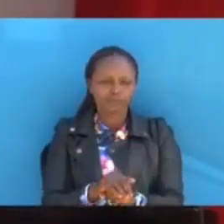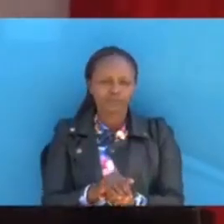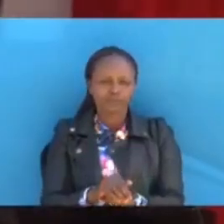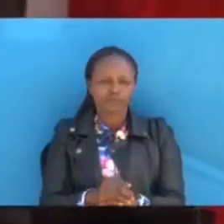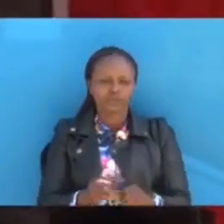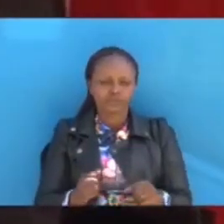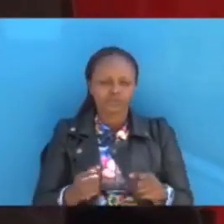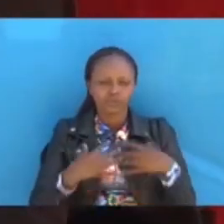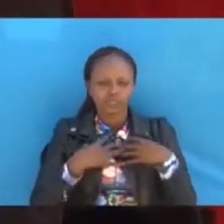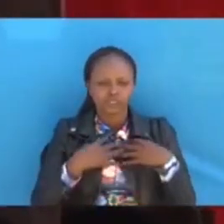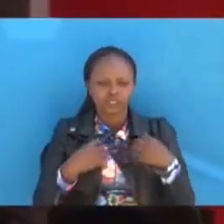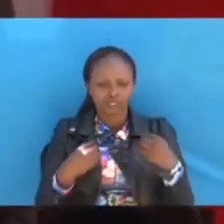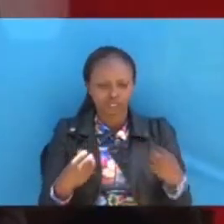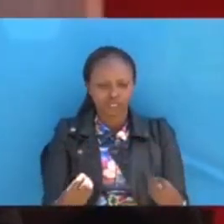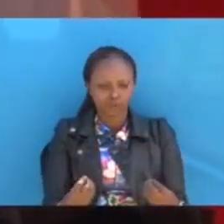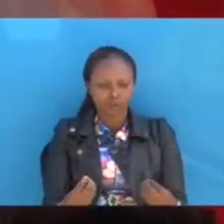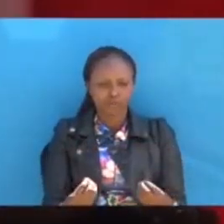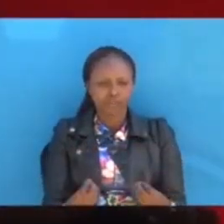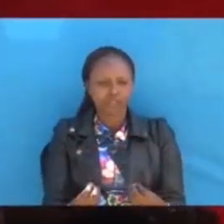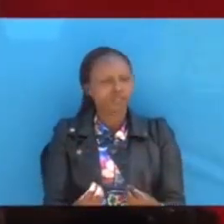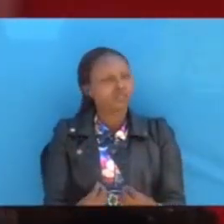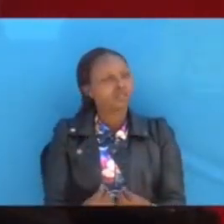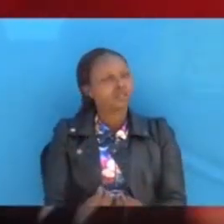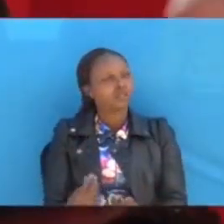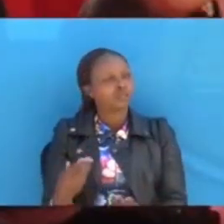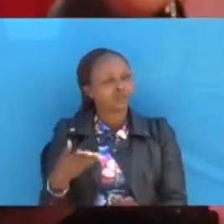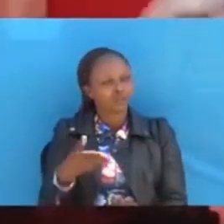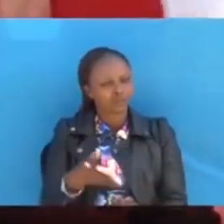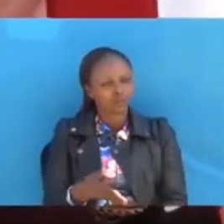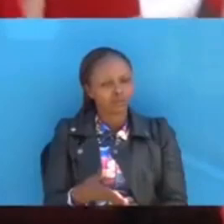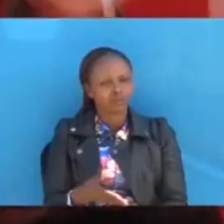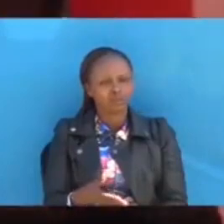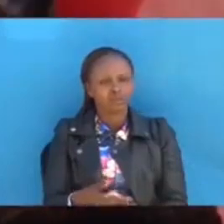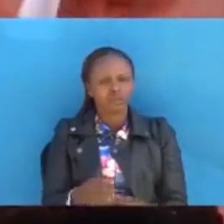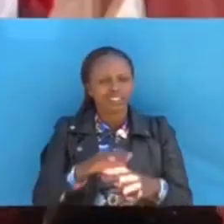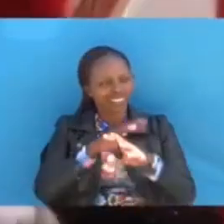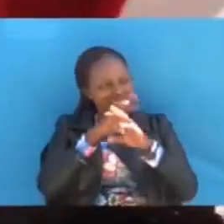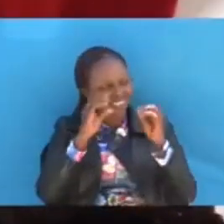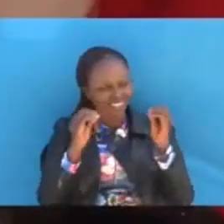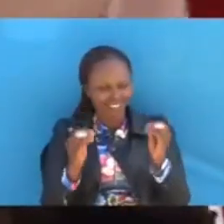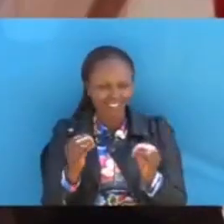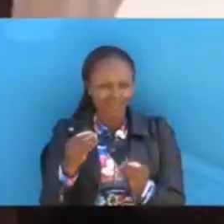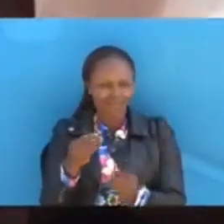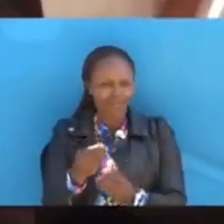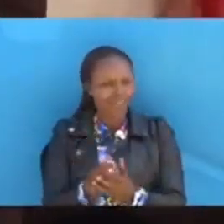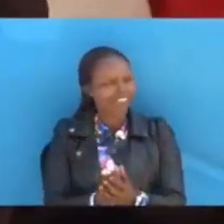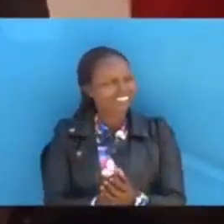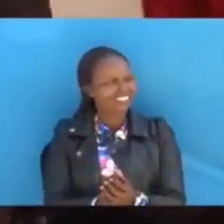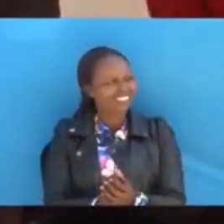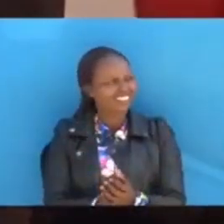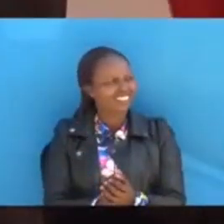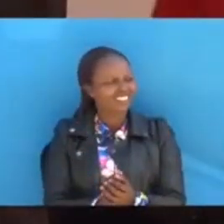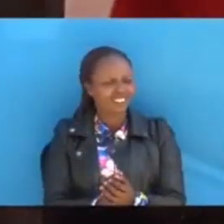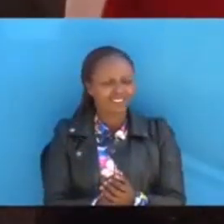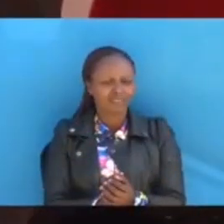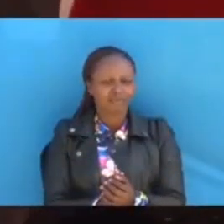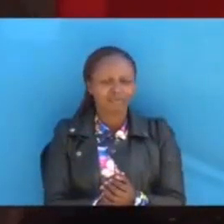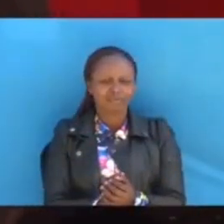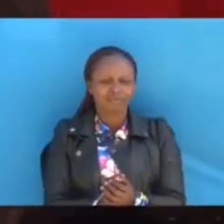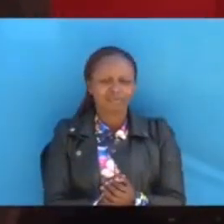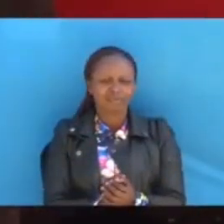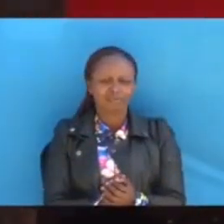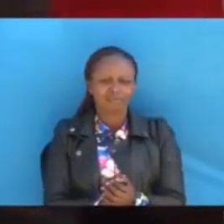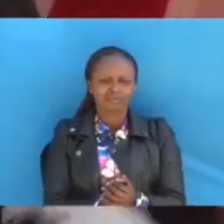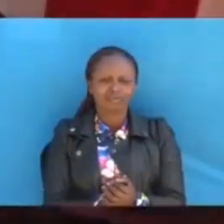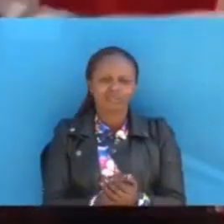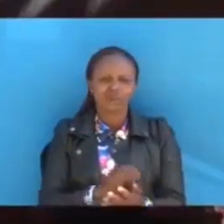Umekubali mchukue hii jukumu ya kungangana na hiyo mzee kutoka kwangu. Mimi nikae na rais tusukume maendeleo. Sasa wewe Kimani Ichung'wah na Dende na